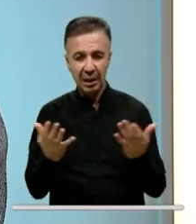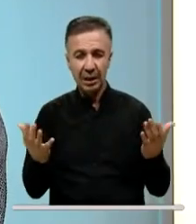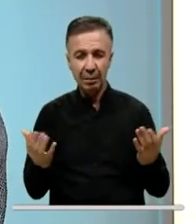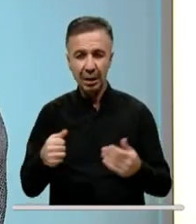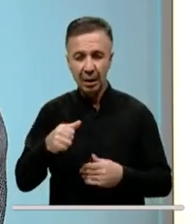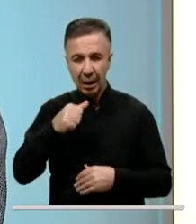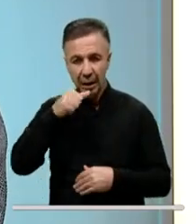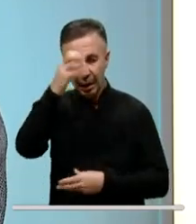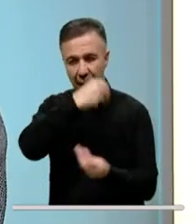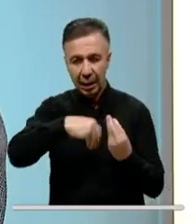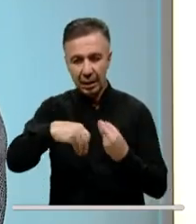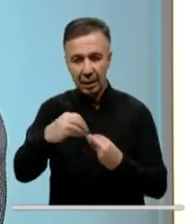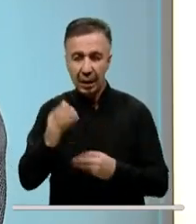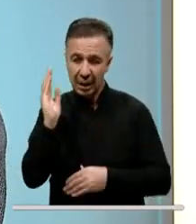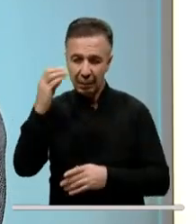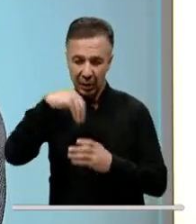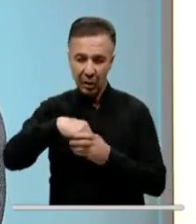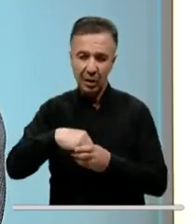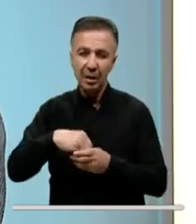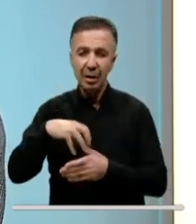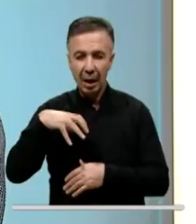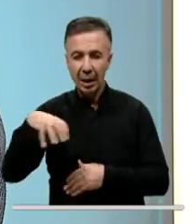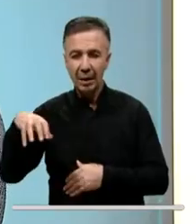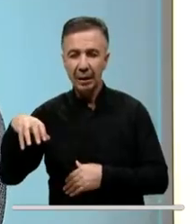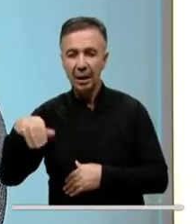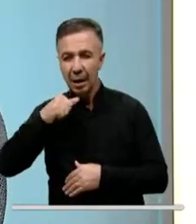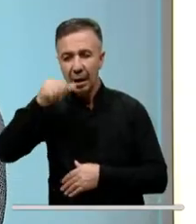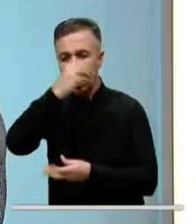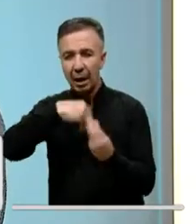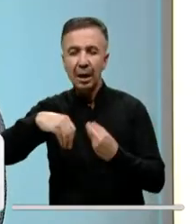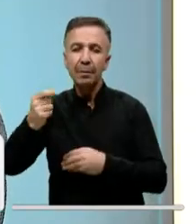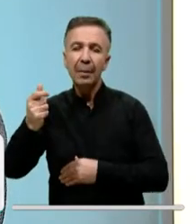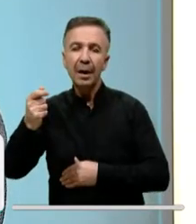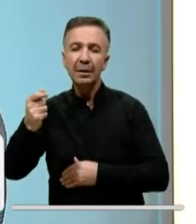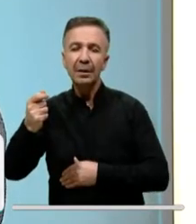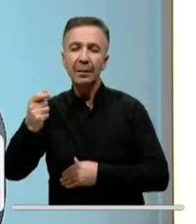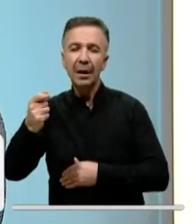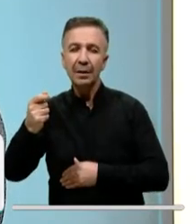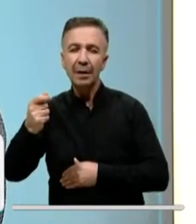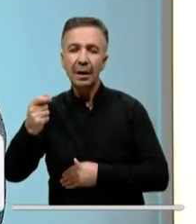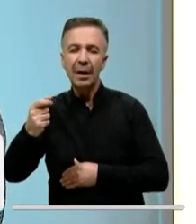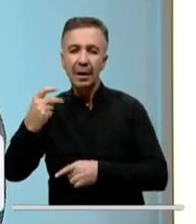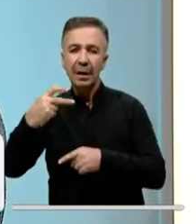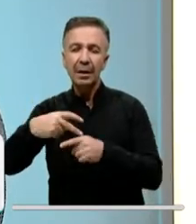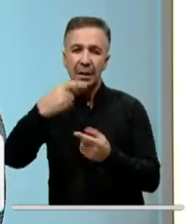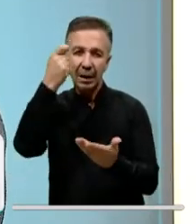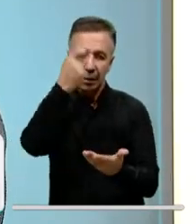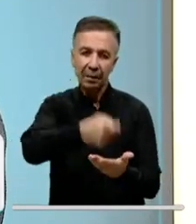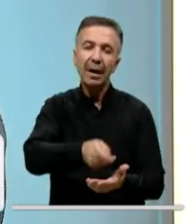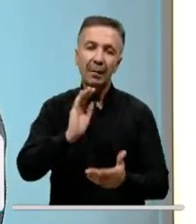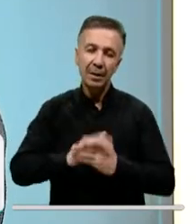ayırdıkları hac parasına zekat düşmez. Fakat henüz ismi çıkmayan